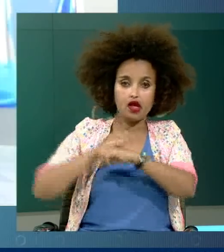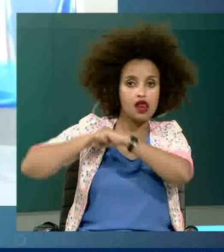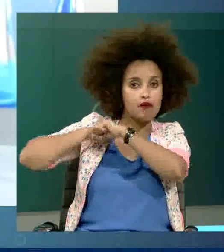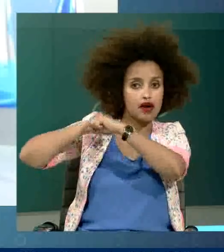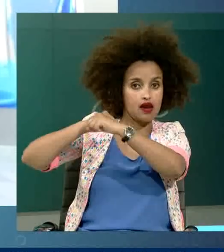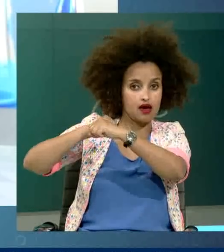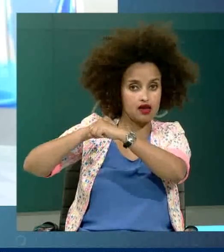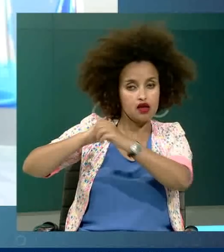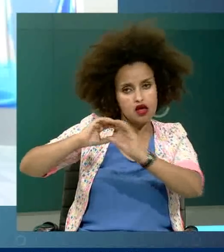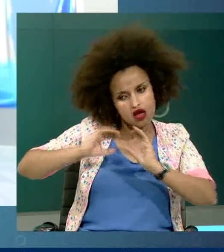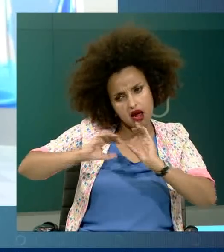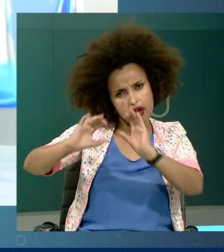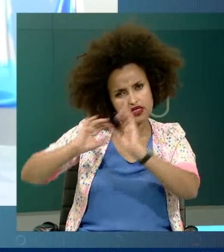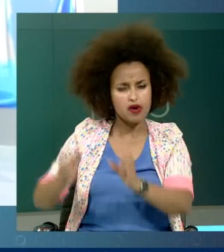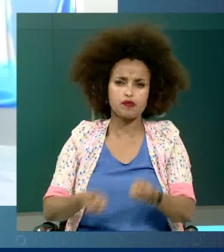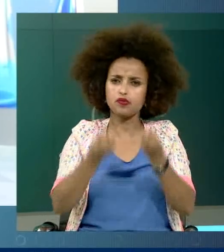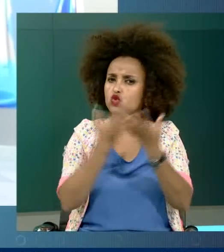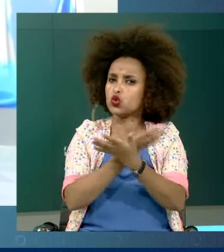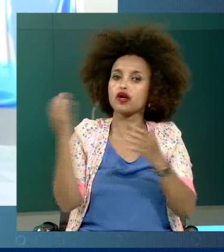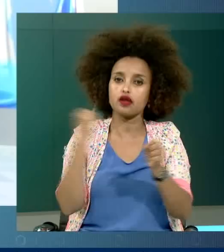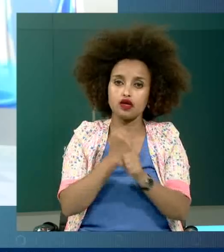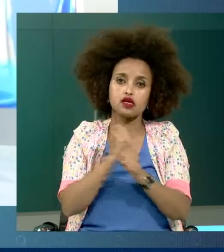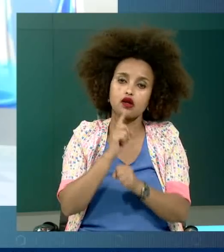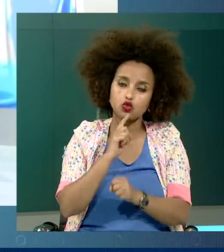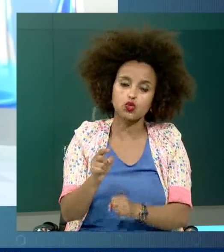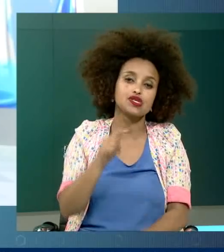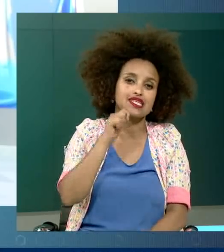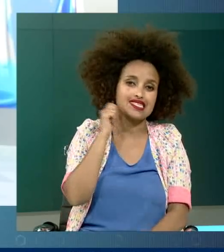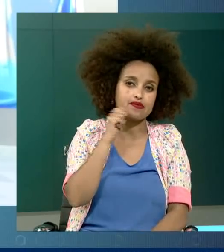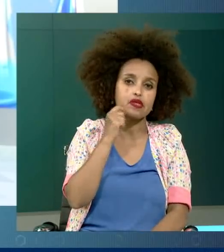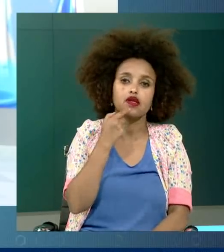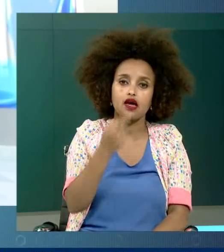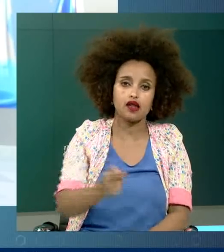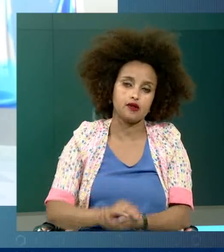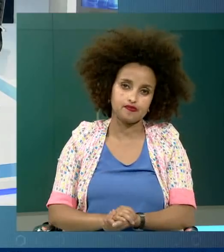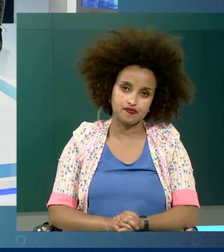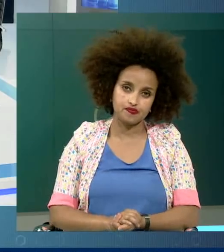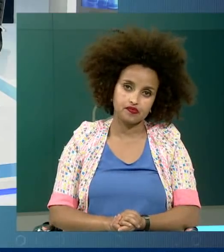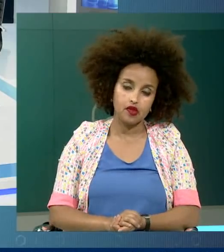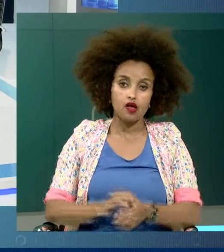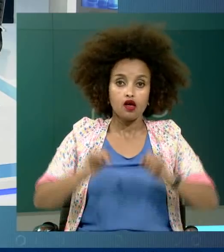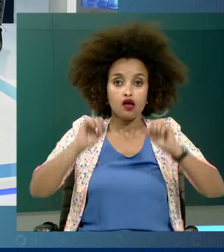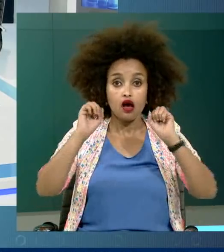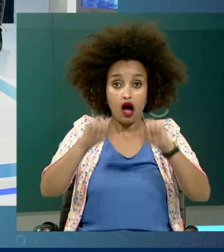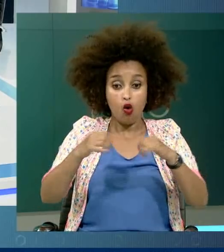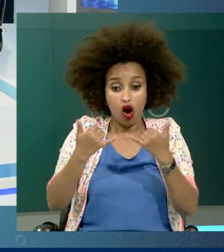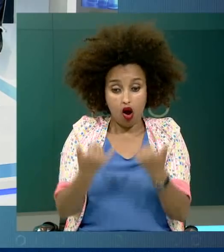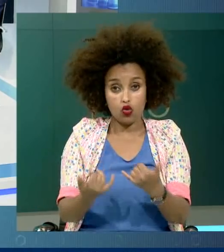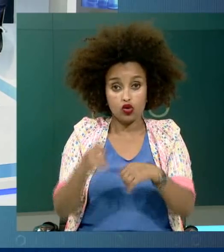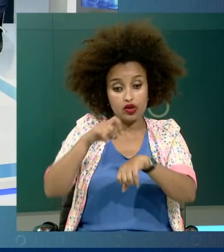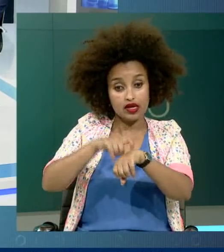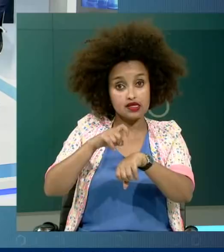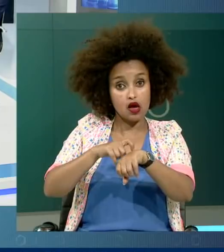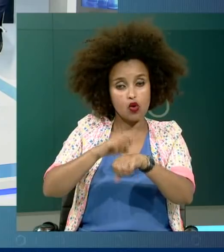ለመከላከል ለማስተማር ብዙ ስራዎች እየሰራችሁ ይሆናል እና እስኪ ትዝብት ደግሞ ስለዛ ነገር። አዎ እንግዲህ ይሄ ወቅታዊ ሆኖ